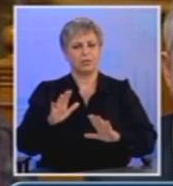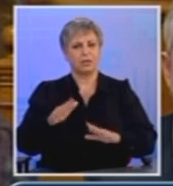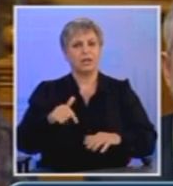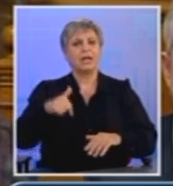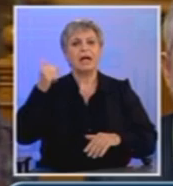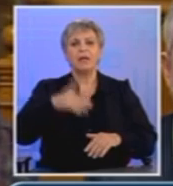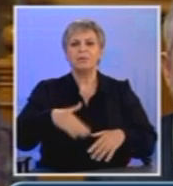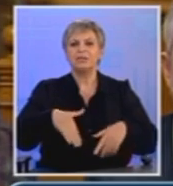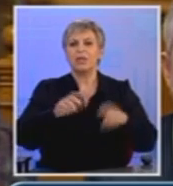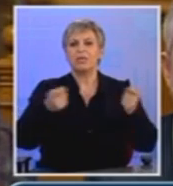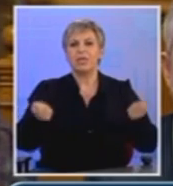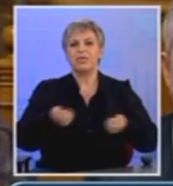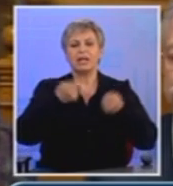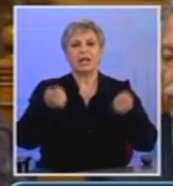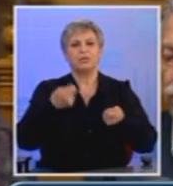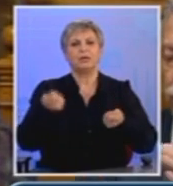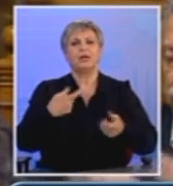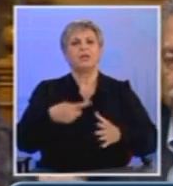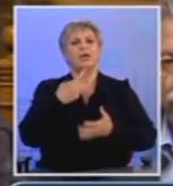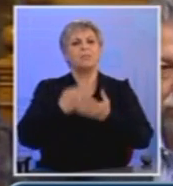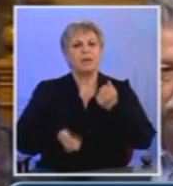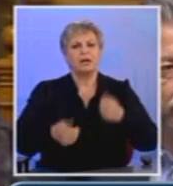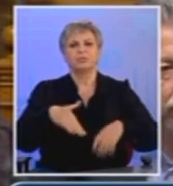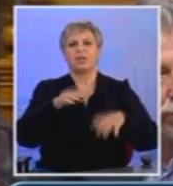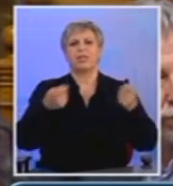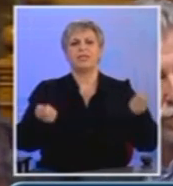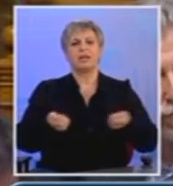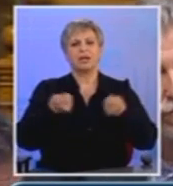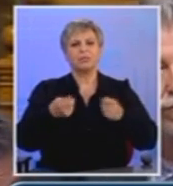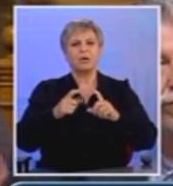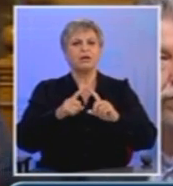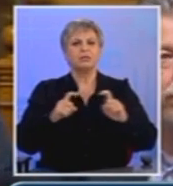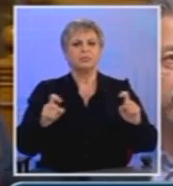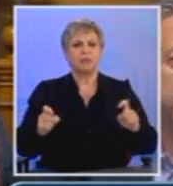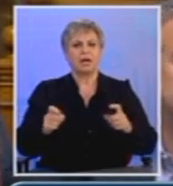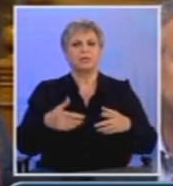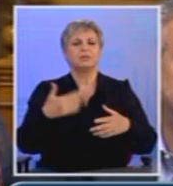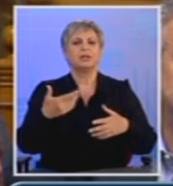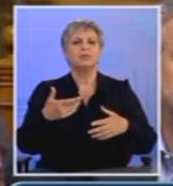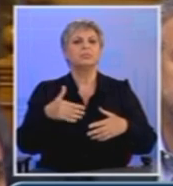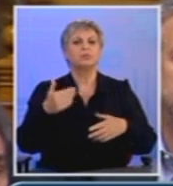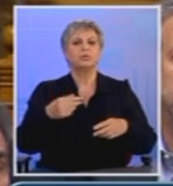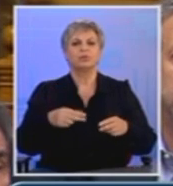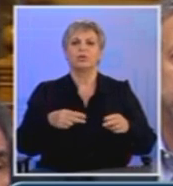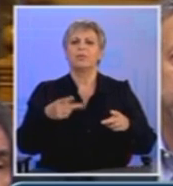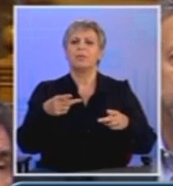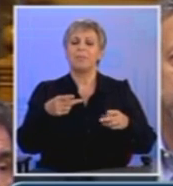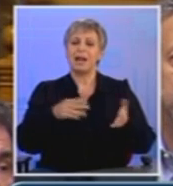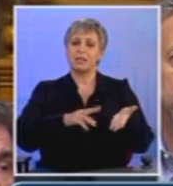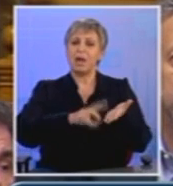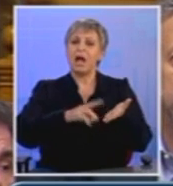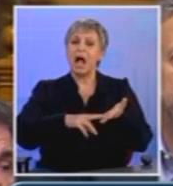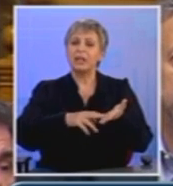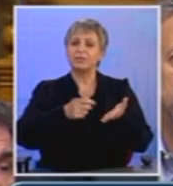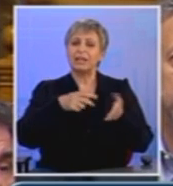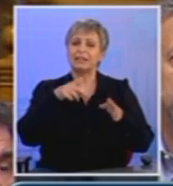αυτές που γίναν στο παρελθόν εμείς δεν πρόκειται να δεχθούμε το κούρεμα των ομολόγων των ασφαλιστικών ταμείων κατά